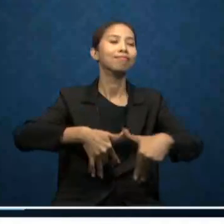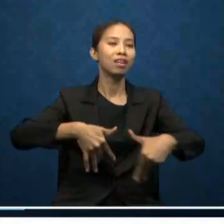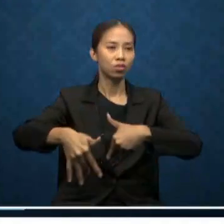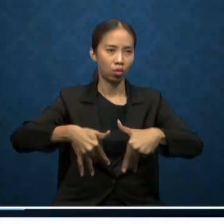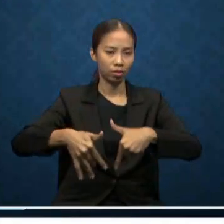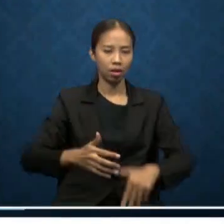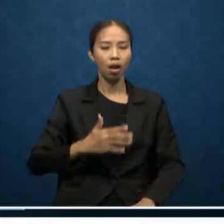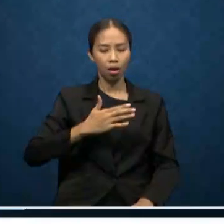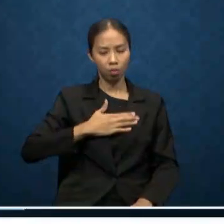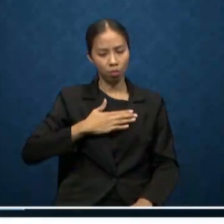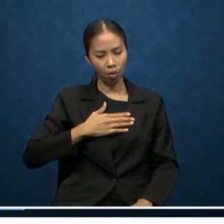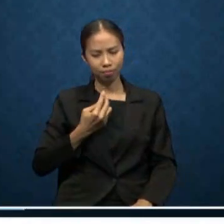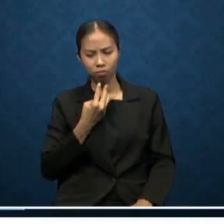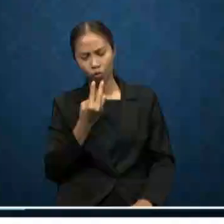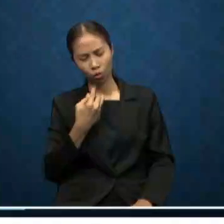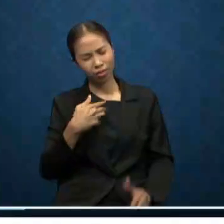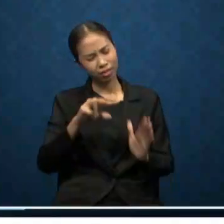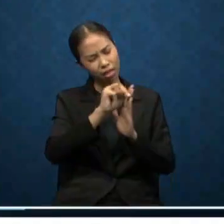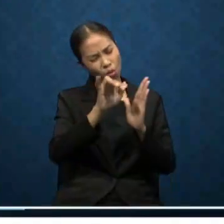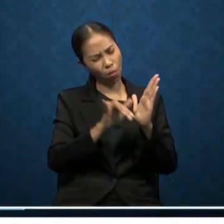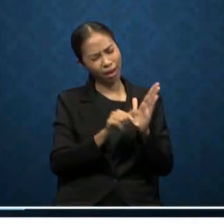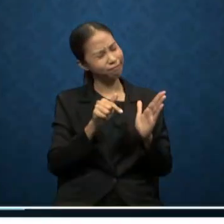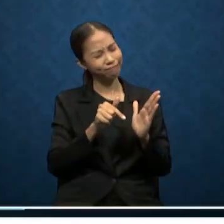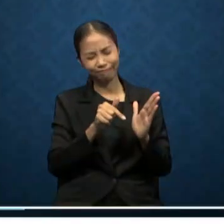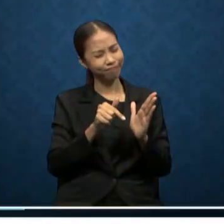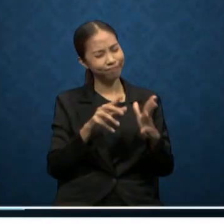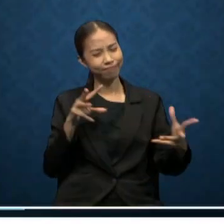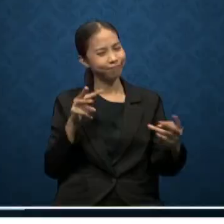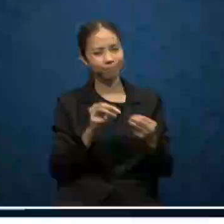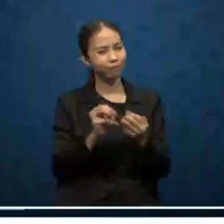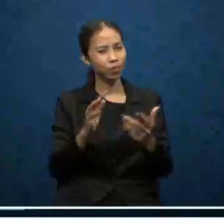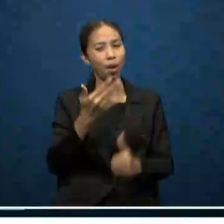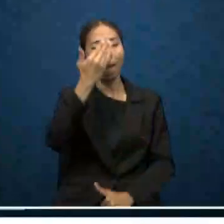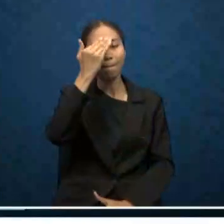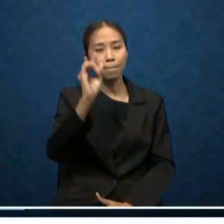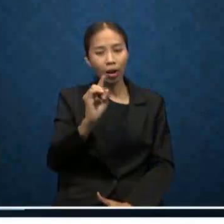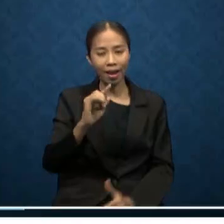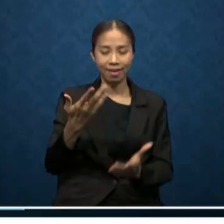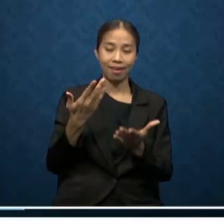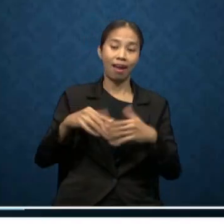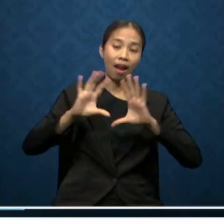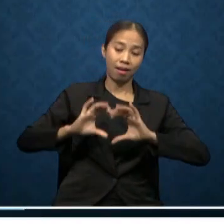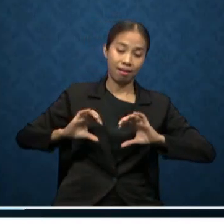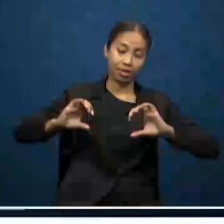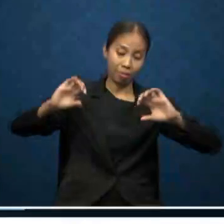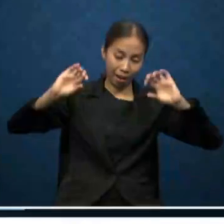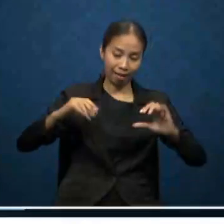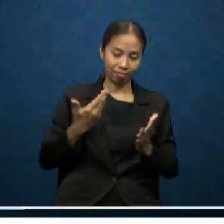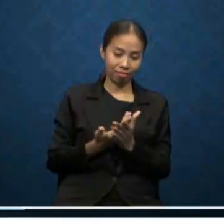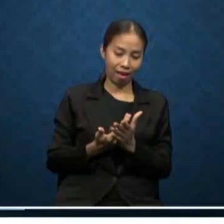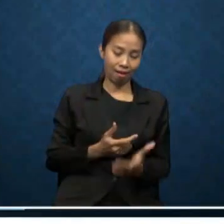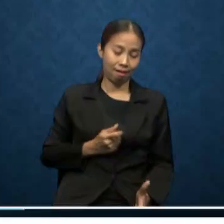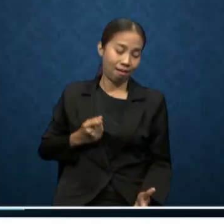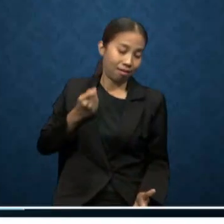กัผมเหว่เปนฮโบัและแวทางที่ไม่นาจะหมอสมเพรรัฐบาลไมใช่คขรฐบาลไปเปของขวนรัฐบา